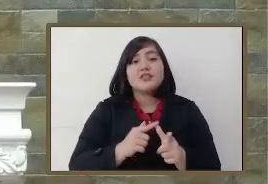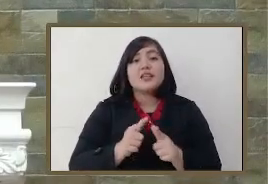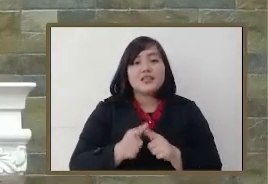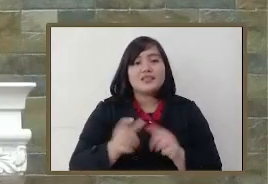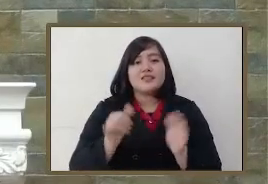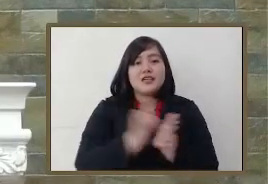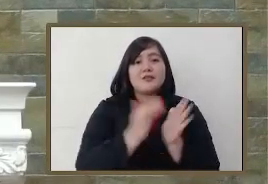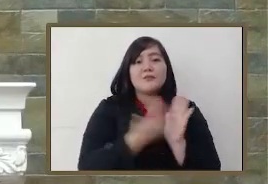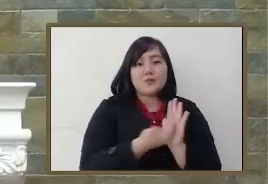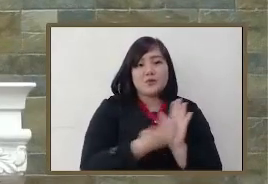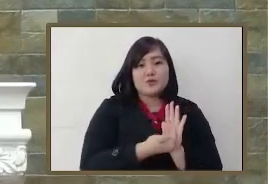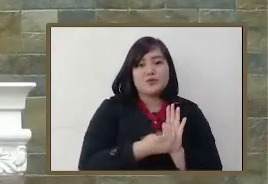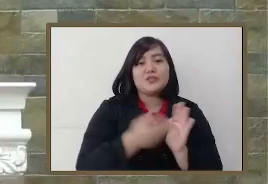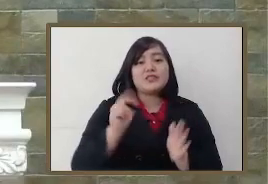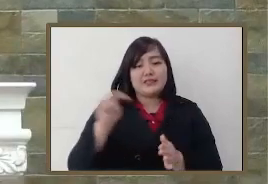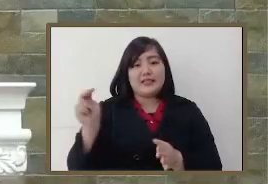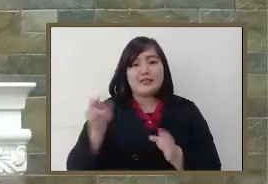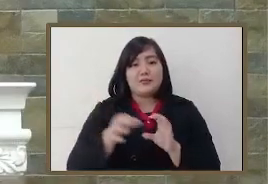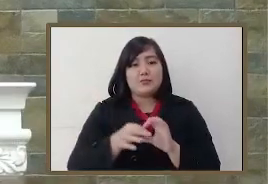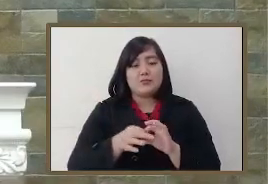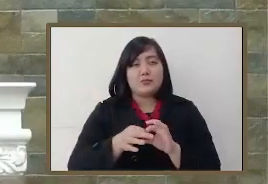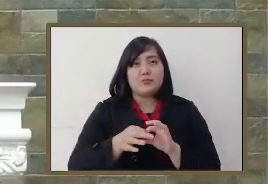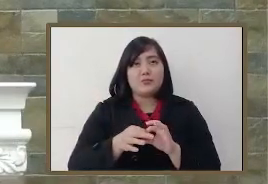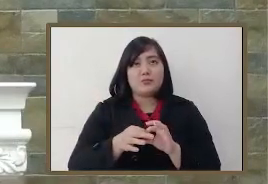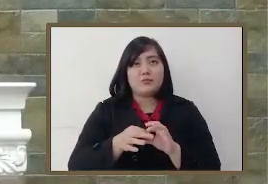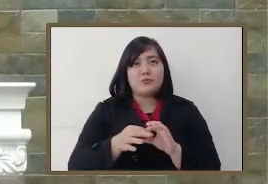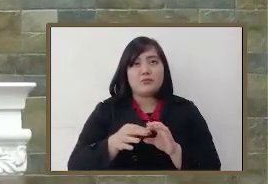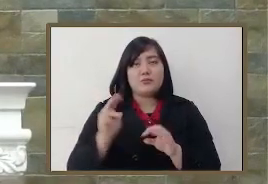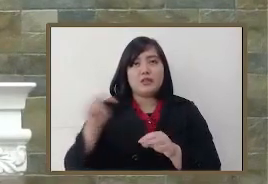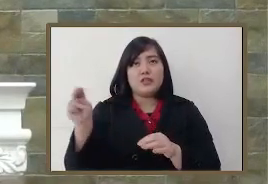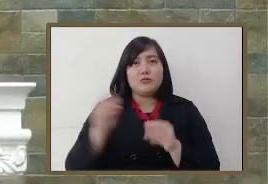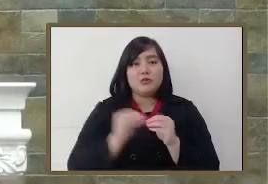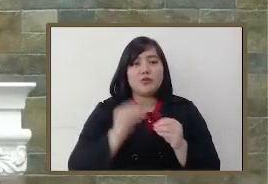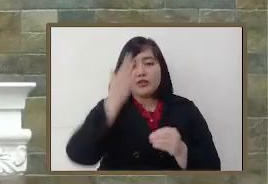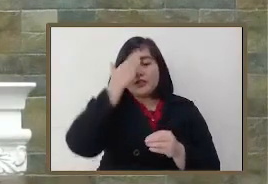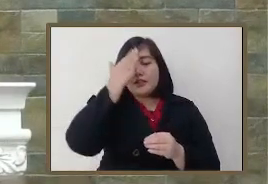ang focus is kaalaman patungkol sa Diyos.